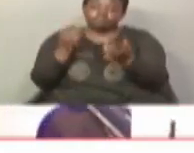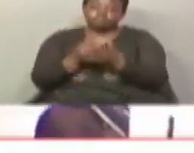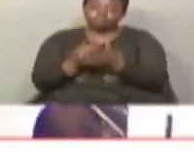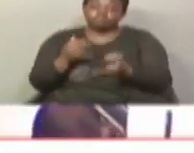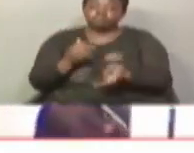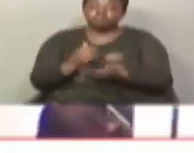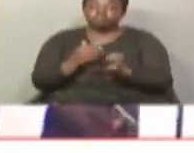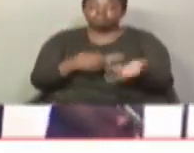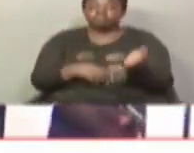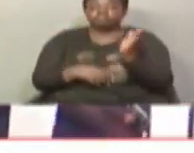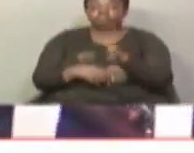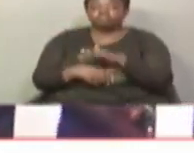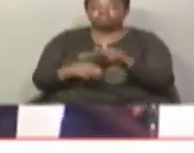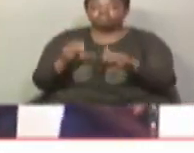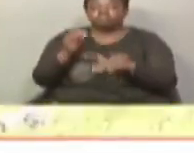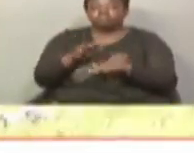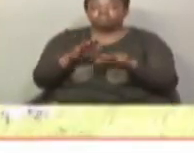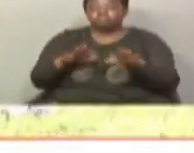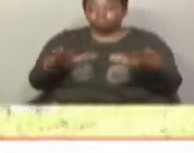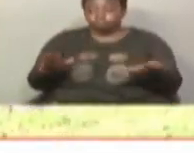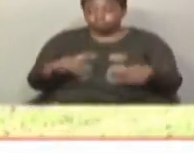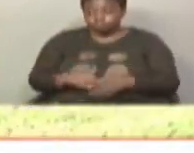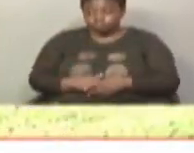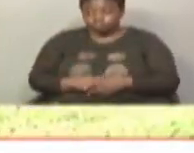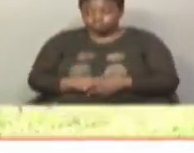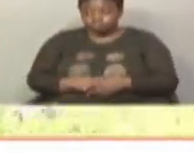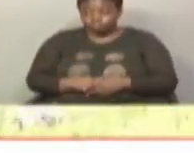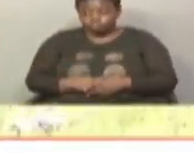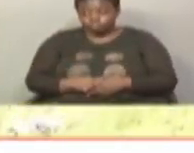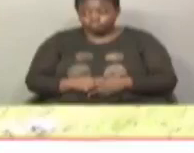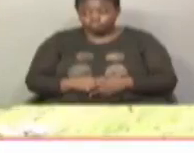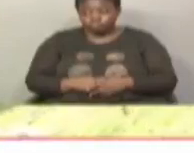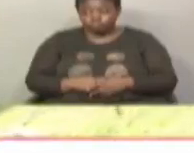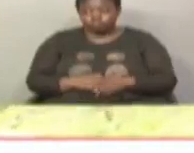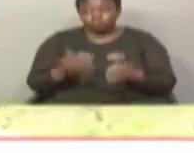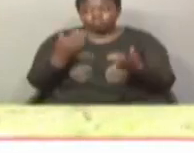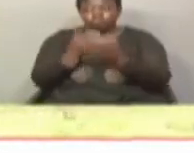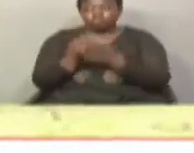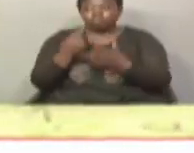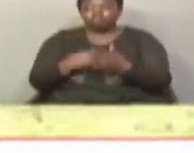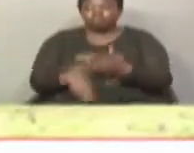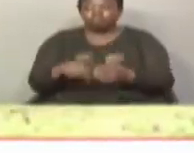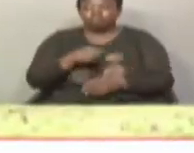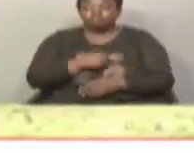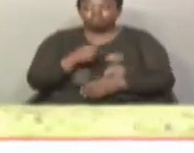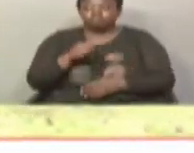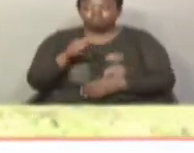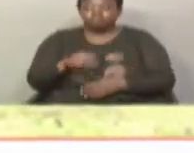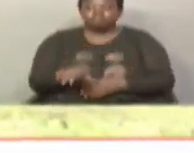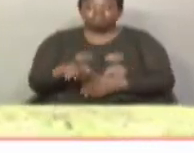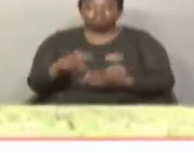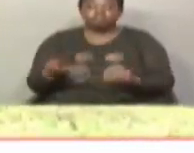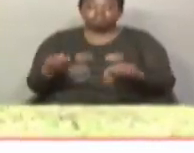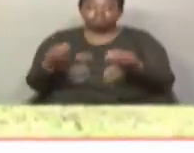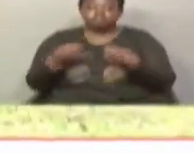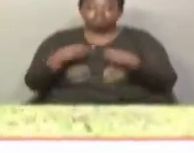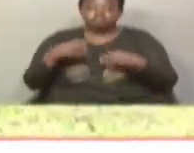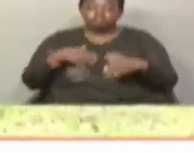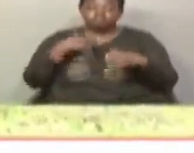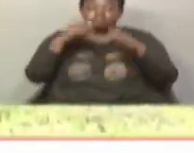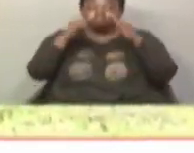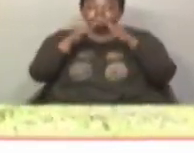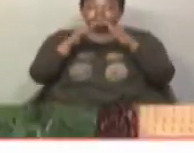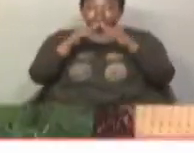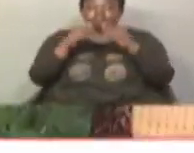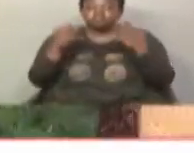okubaza ibanja byawe nkwate tusaba mama ne batata batundiza amaka gange